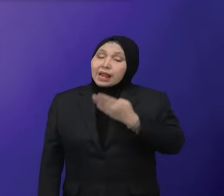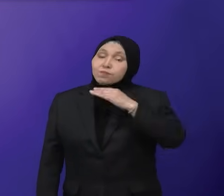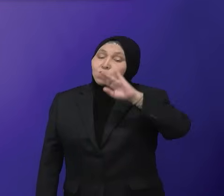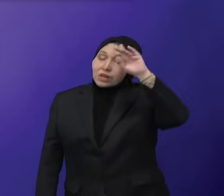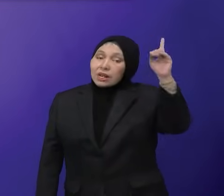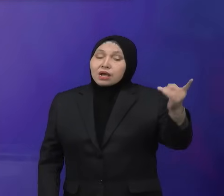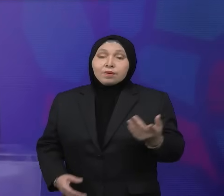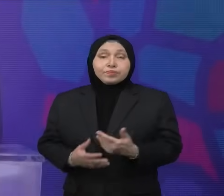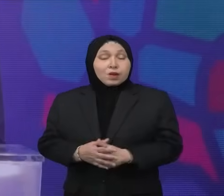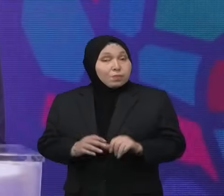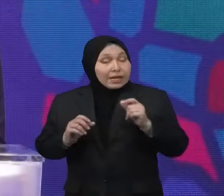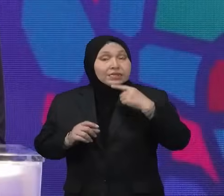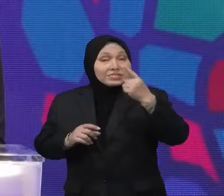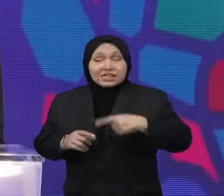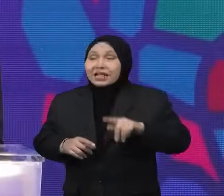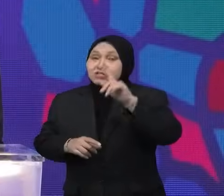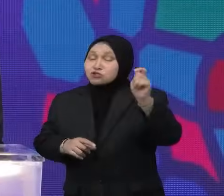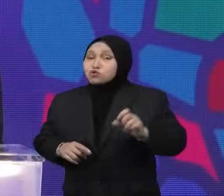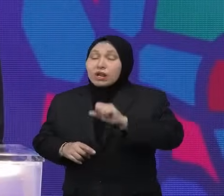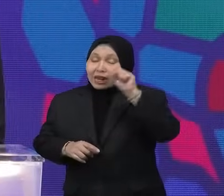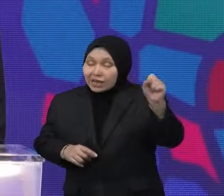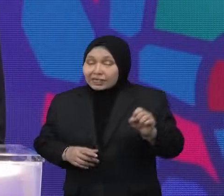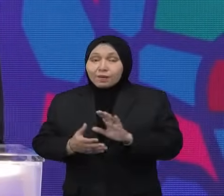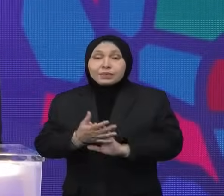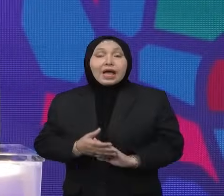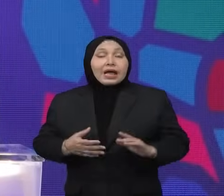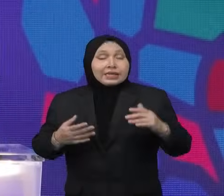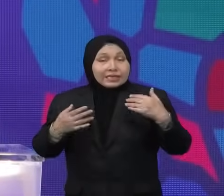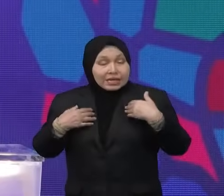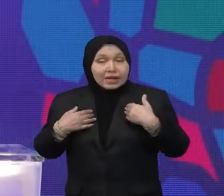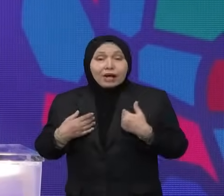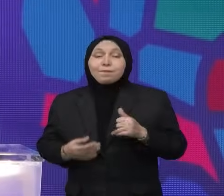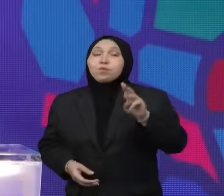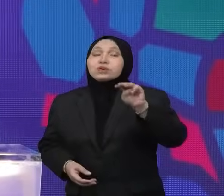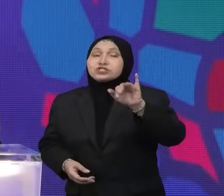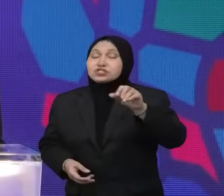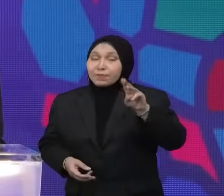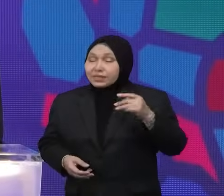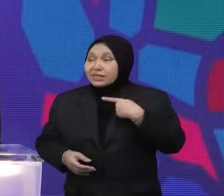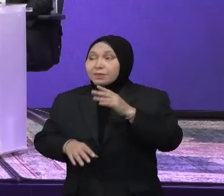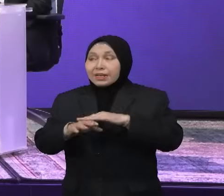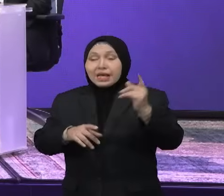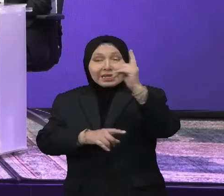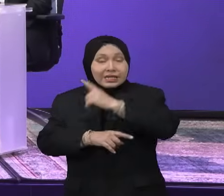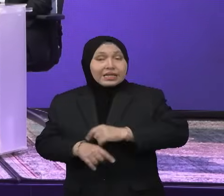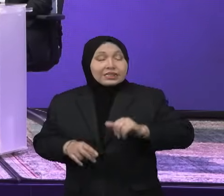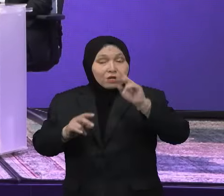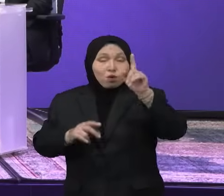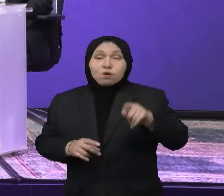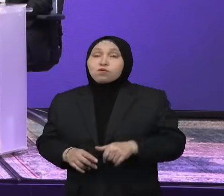Alhamdulillah, wallahu alam. Oleh kerana saya tanya soalan kepada Ustaz Afah tadi, maka ada mukjam lah. Ada mukjam kita pada hari ini. Saya ingat Ustaz Afah